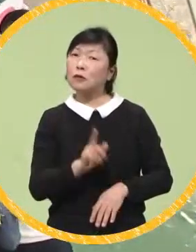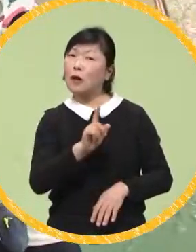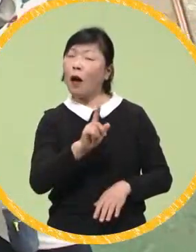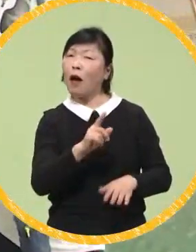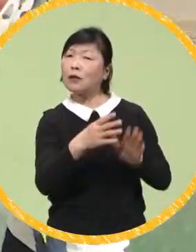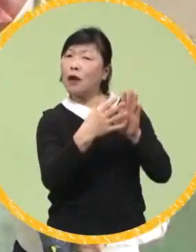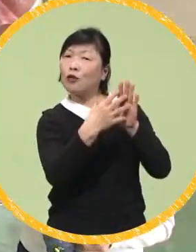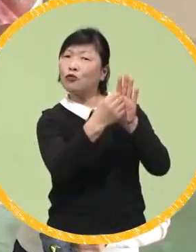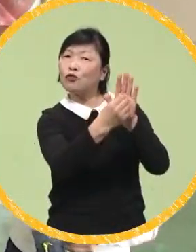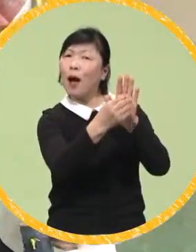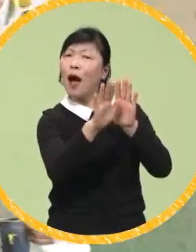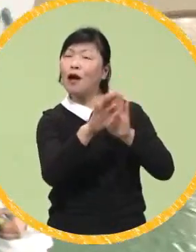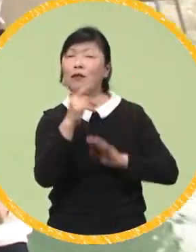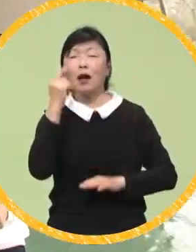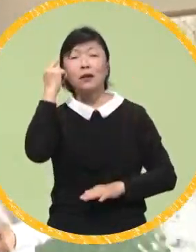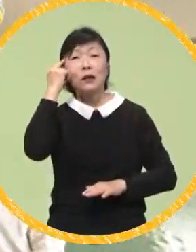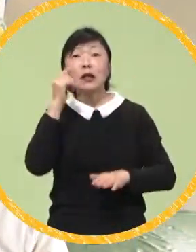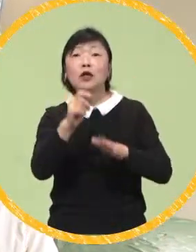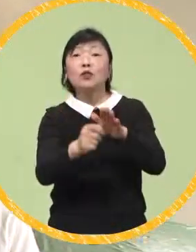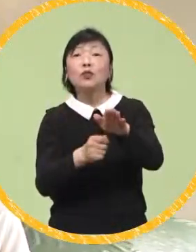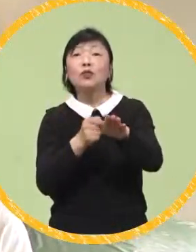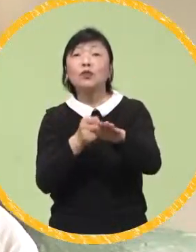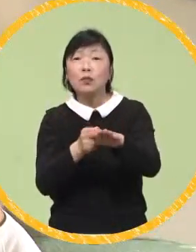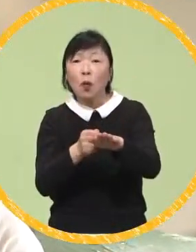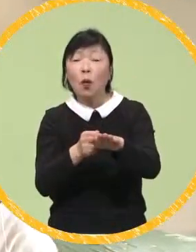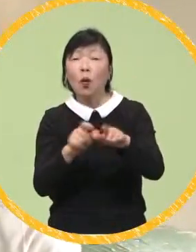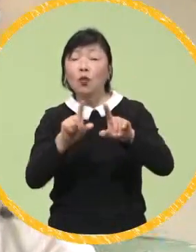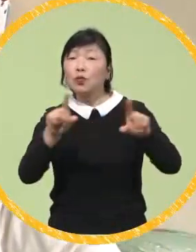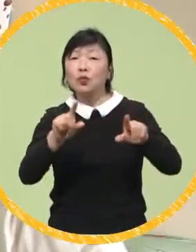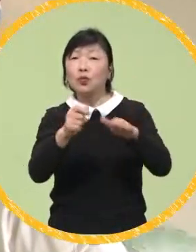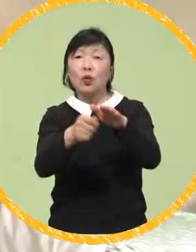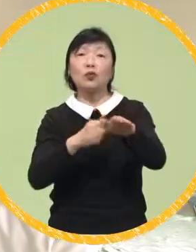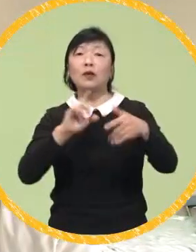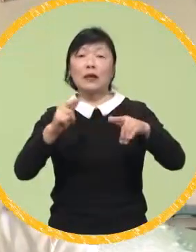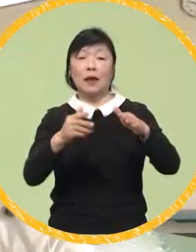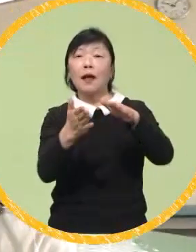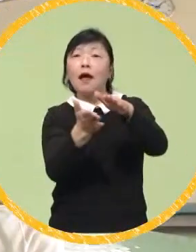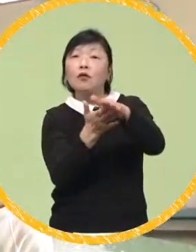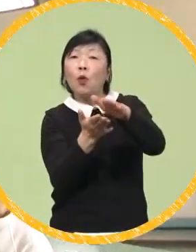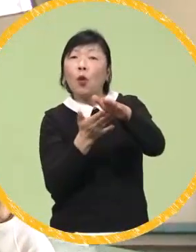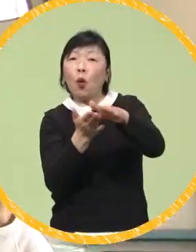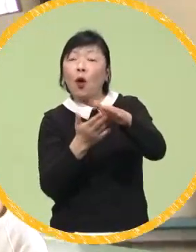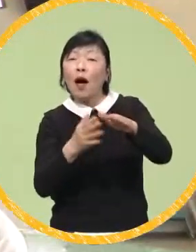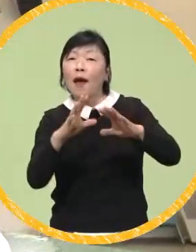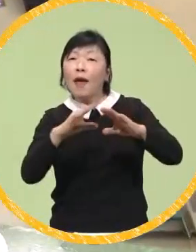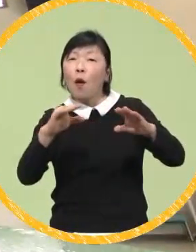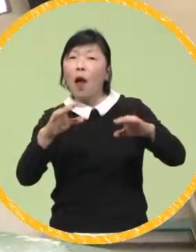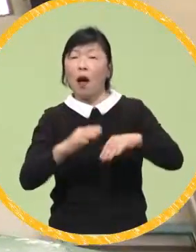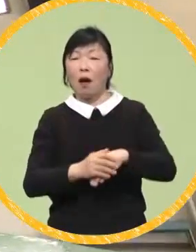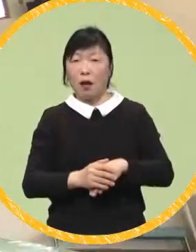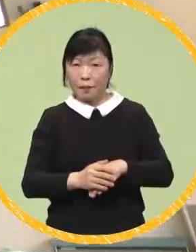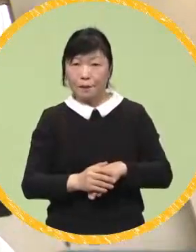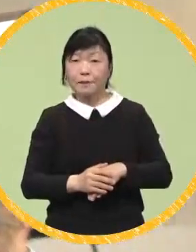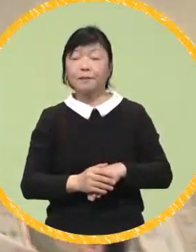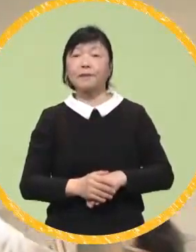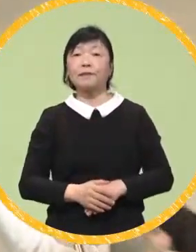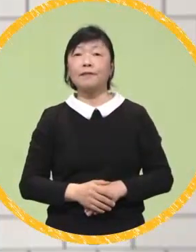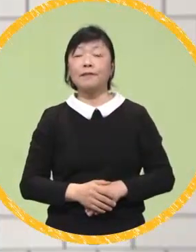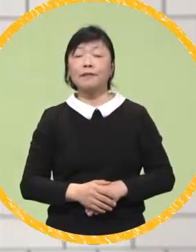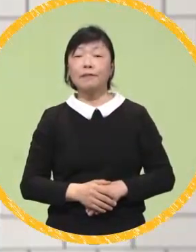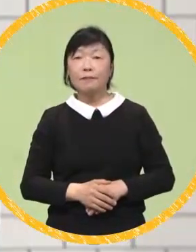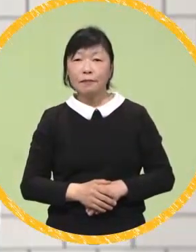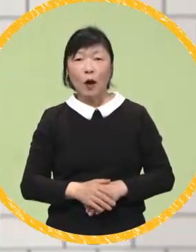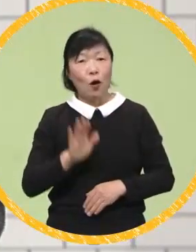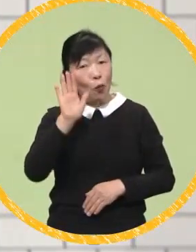てるんじゃないかっていうくらいそれでもあの靴自体も普通毒と違ってまぁちょっと柔らかくて good グリップが効くになってるとつかみやすいんですよ野良